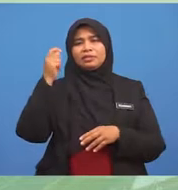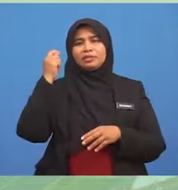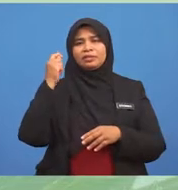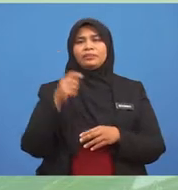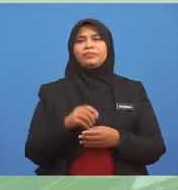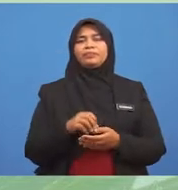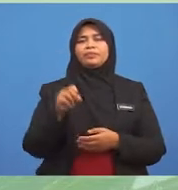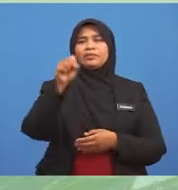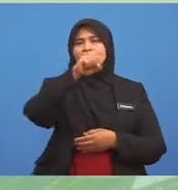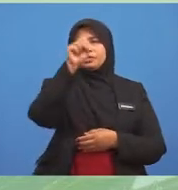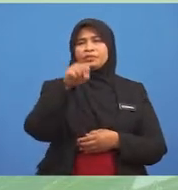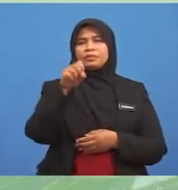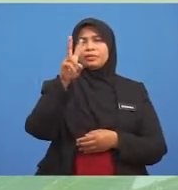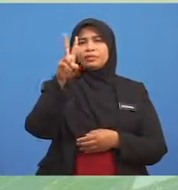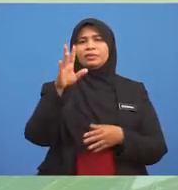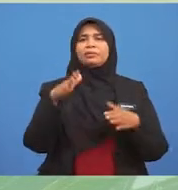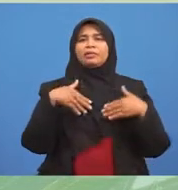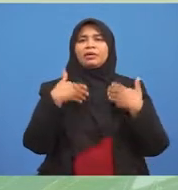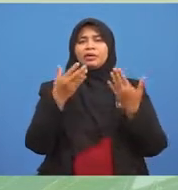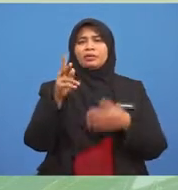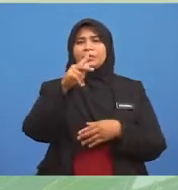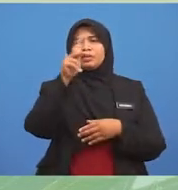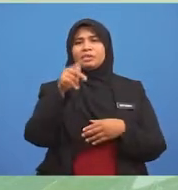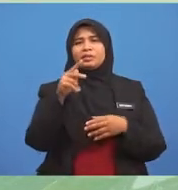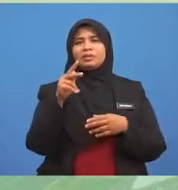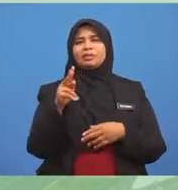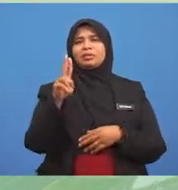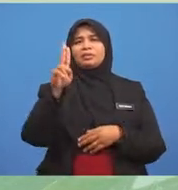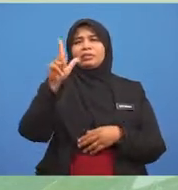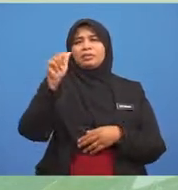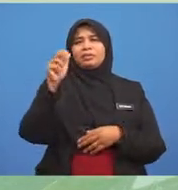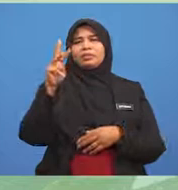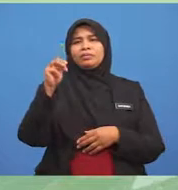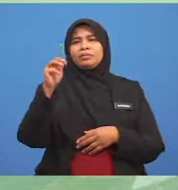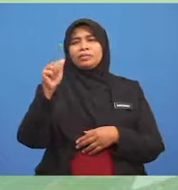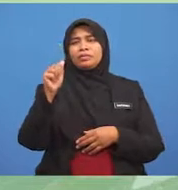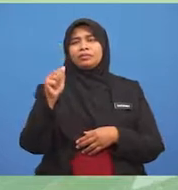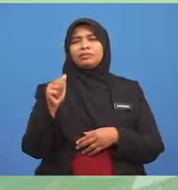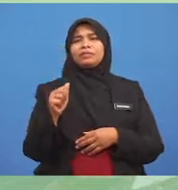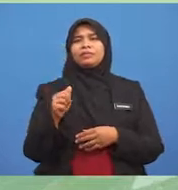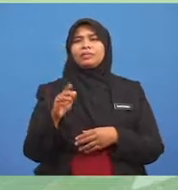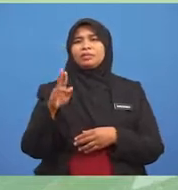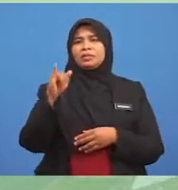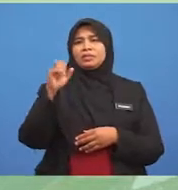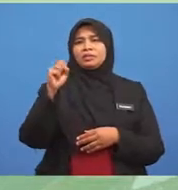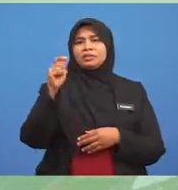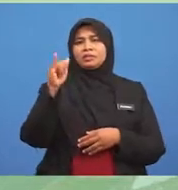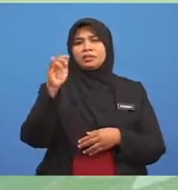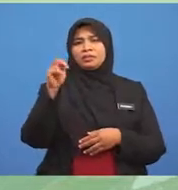yang kedua pula, bagaimanakah ulama mengistinbat hukum berkaitan syak dalam